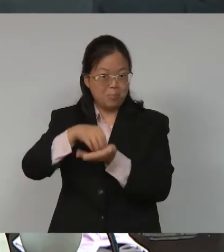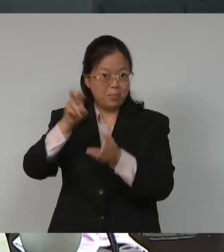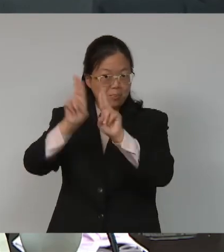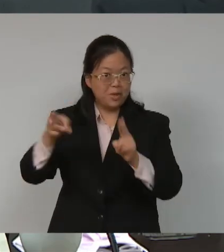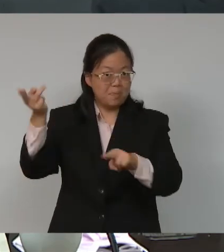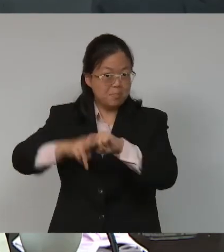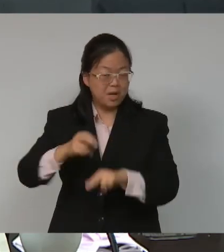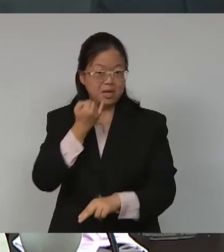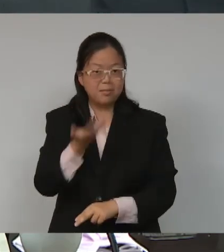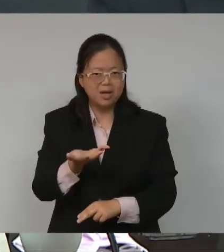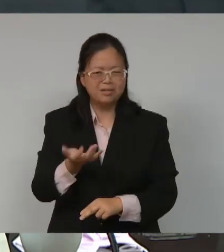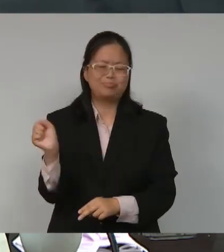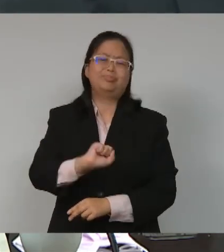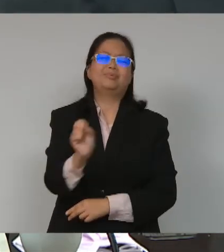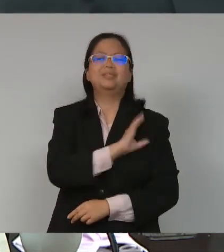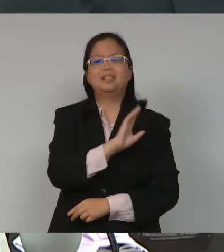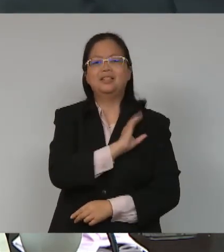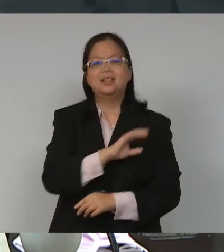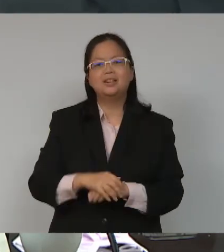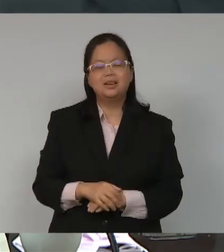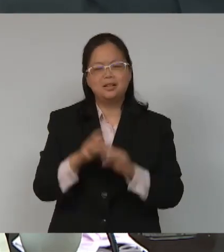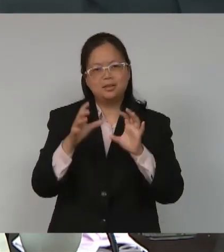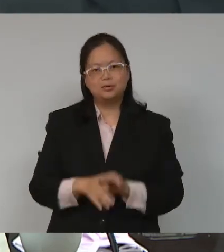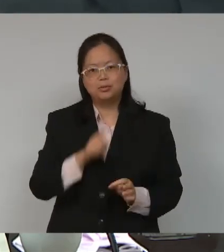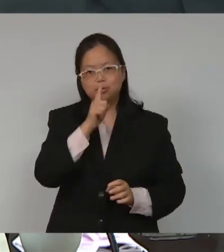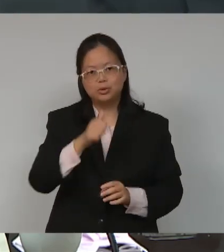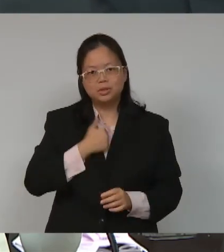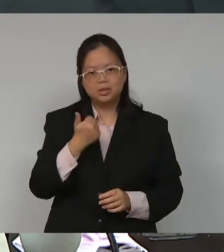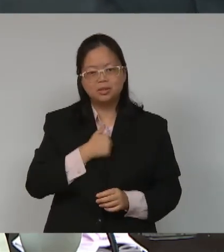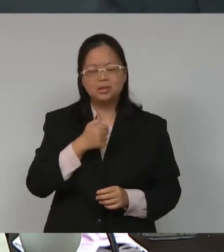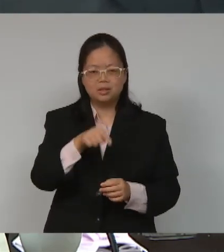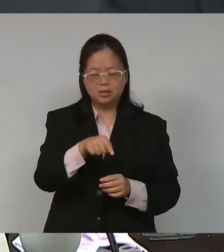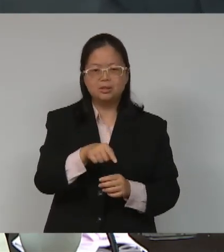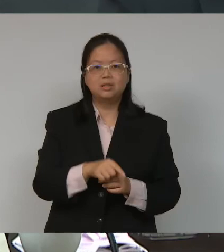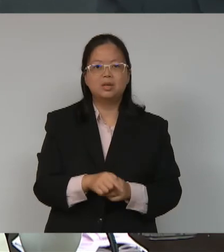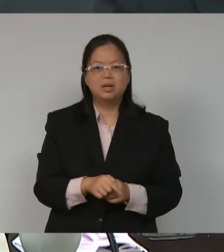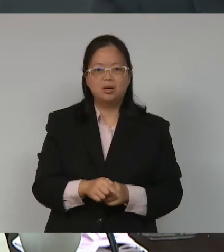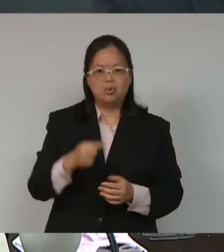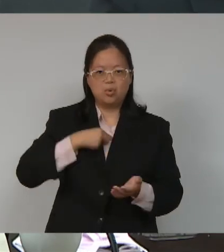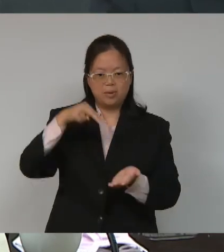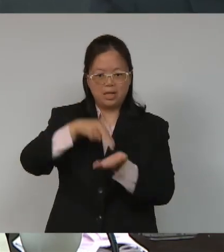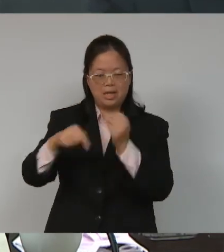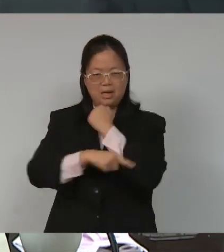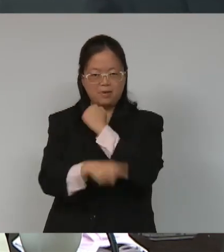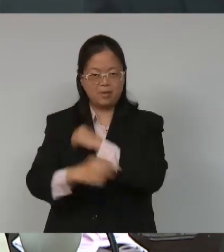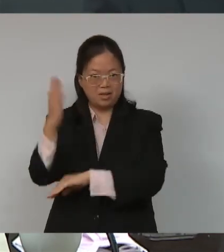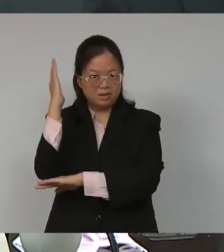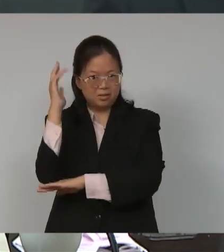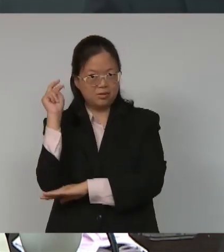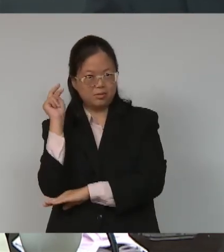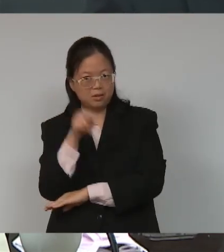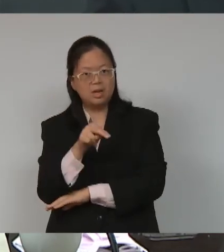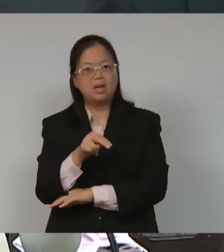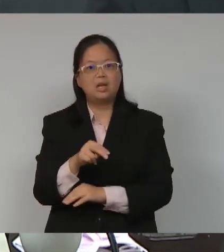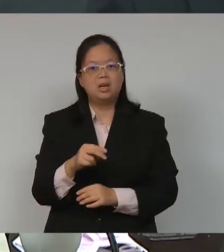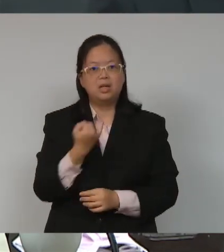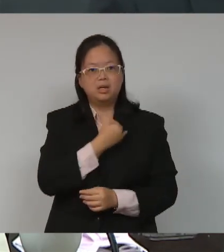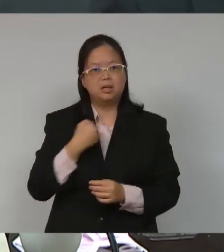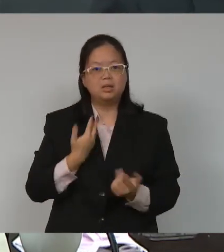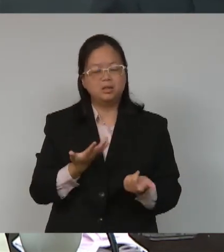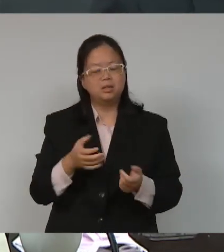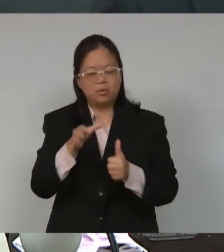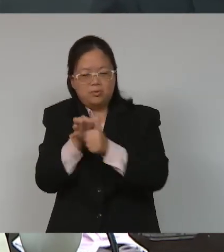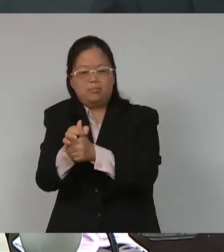复决案本身它既然也是人民民意的一种展现，当然在立法者他的立法形成自由就会受到拘